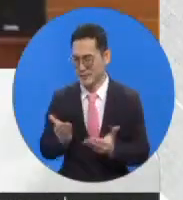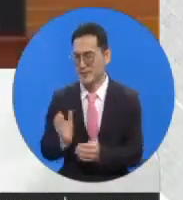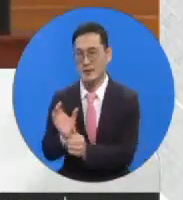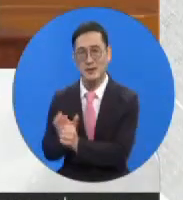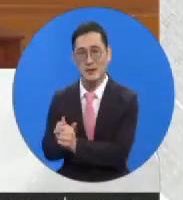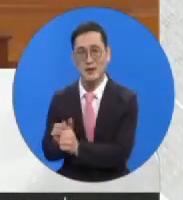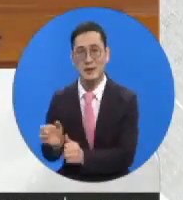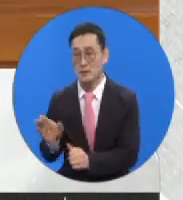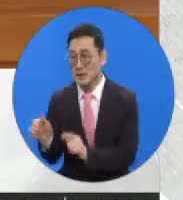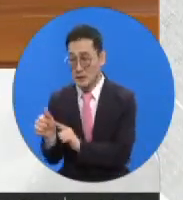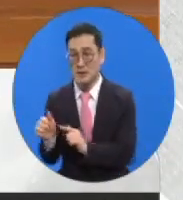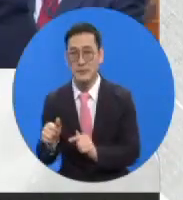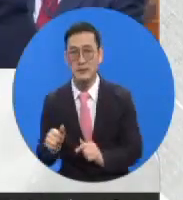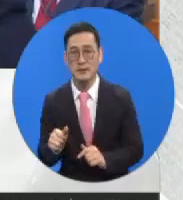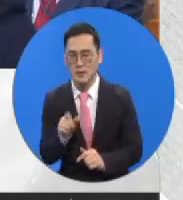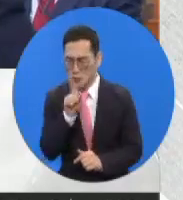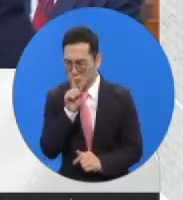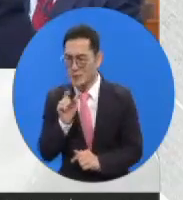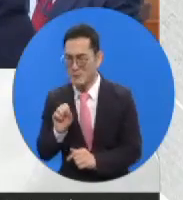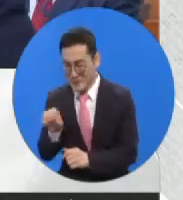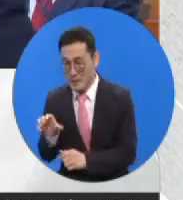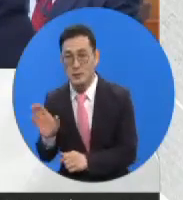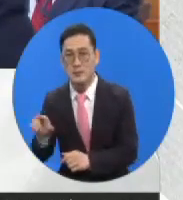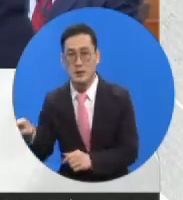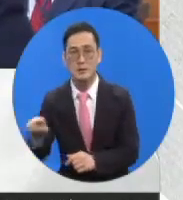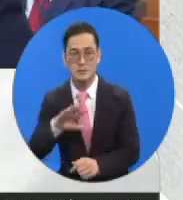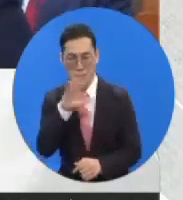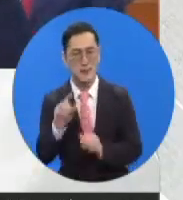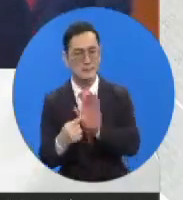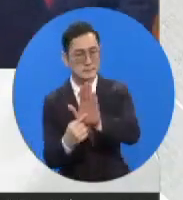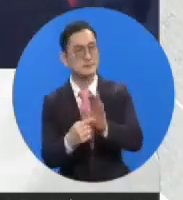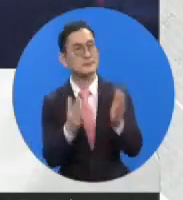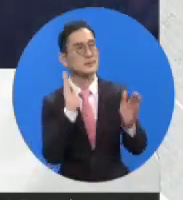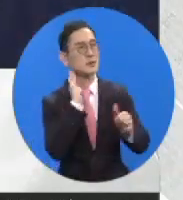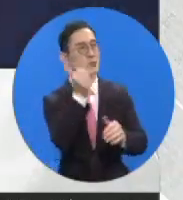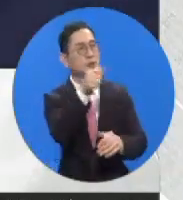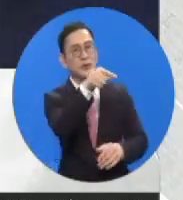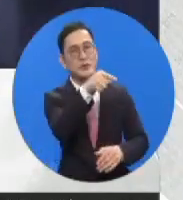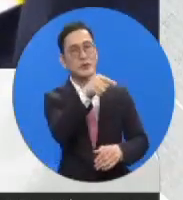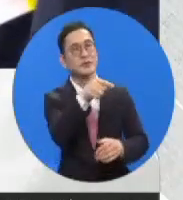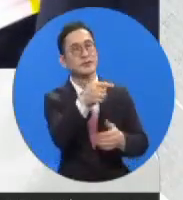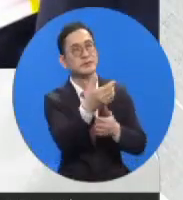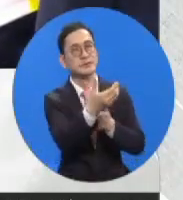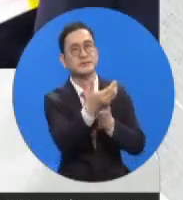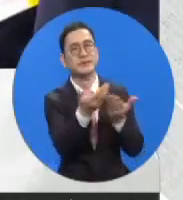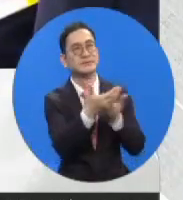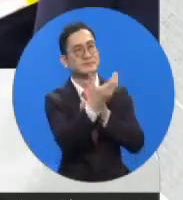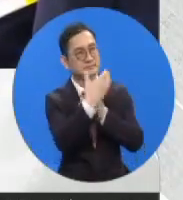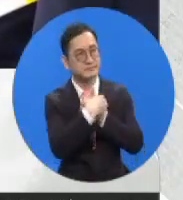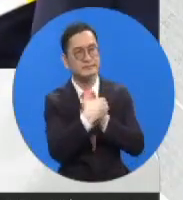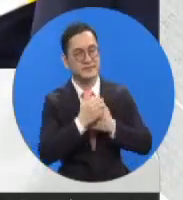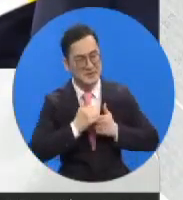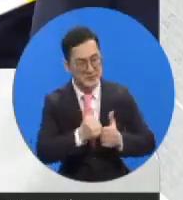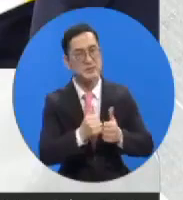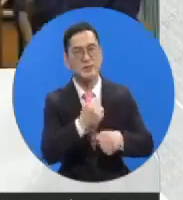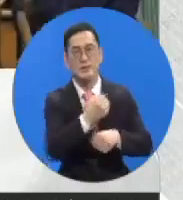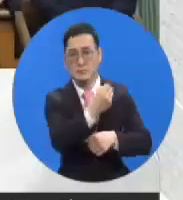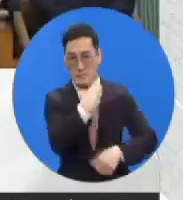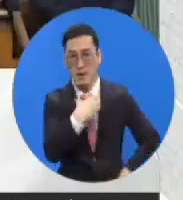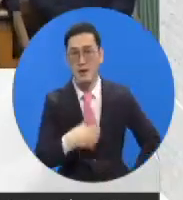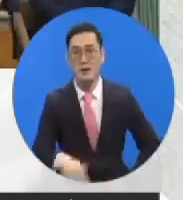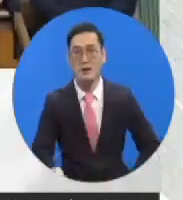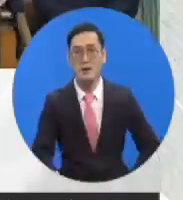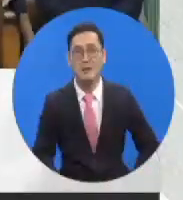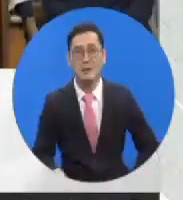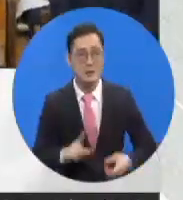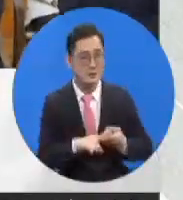공개적인 국감장에서 한 거에 대해서 어떻게 보면 대통령을 방어막으로 지금 여당 의원들과 싸우기 위해서 대통령을 방어막으로